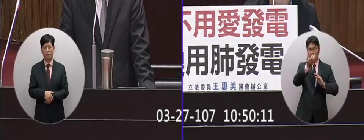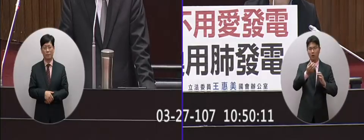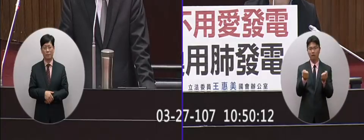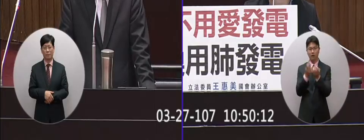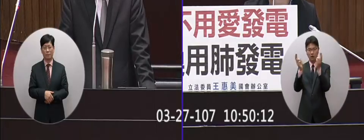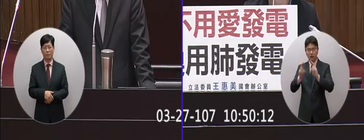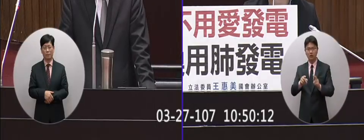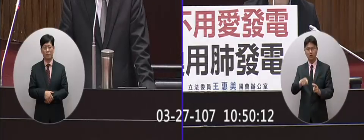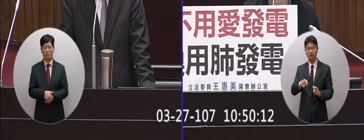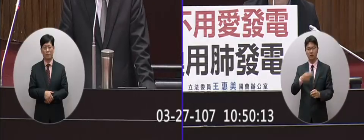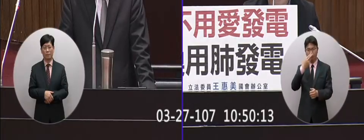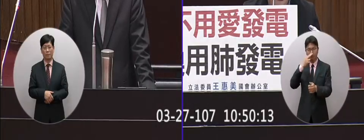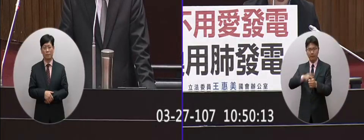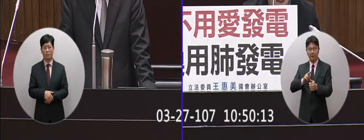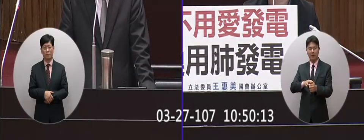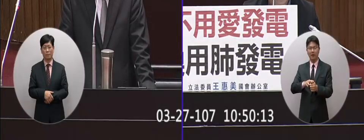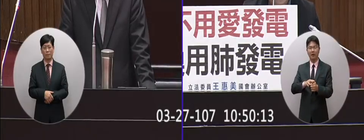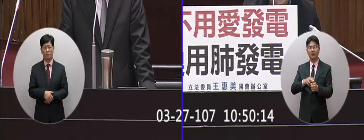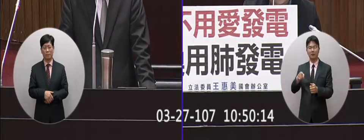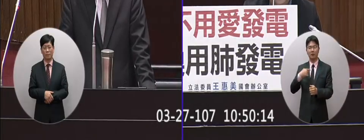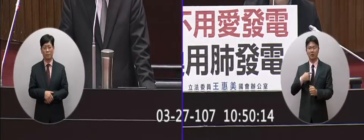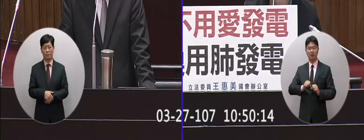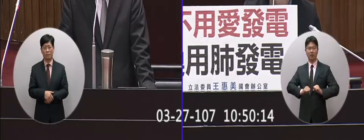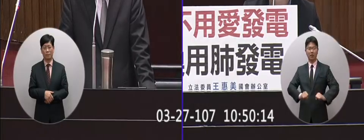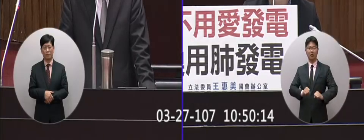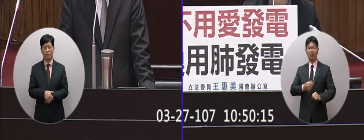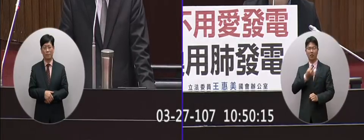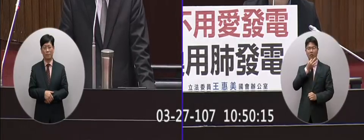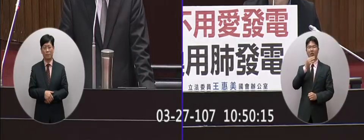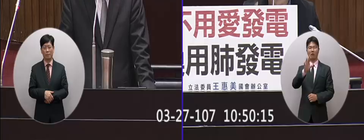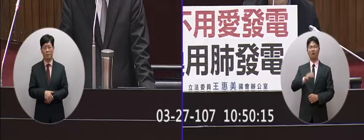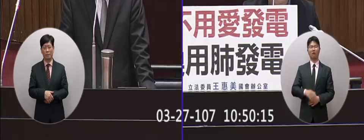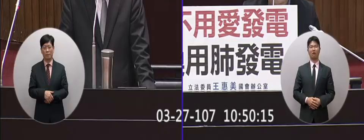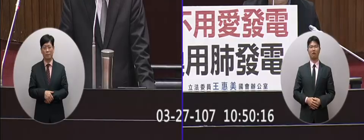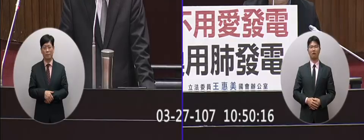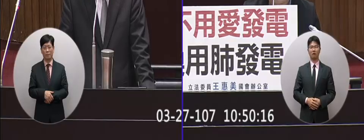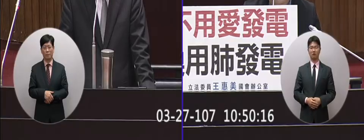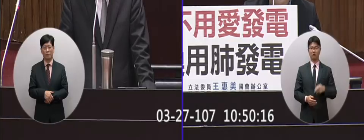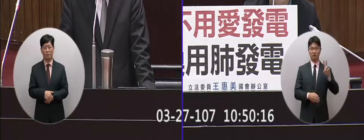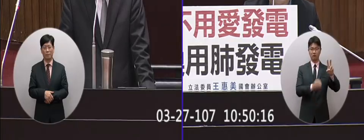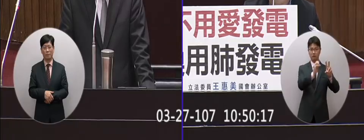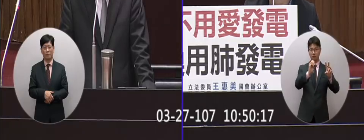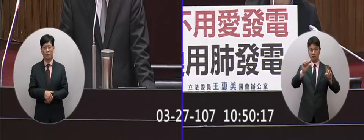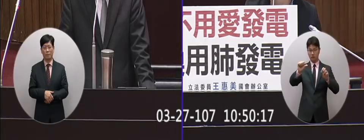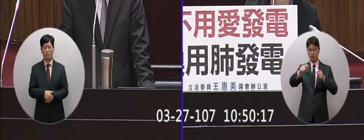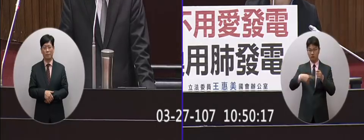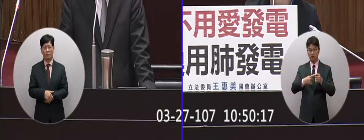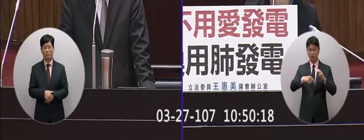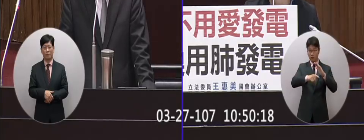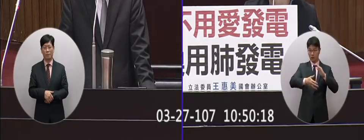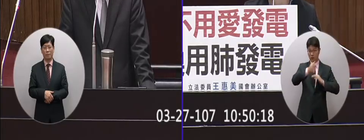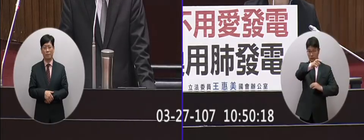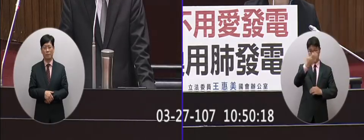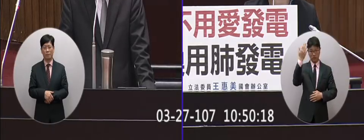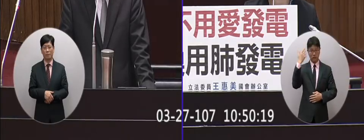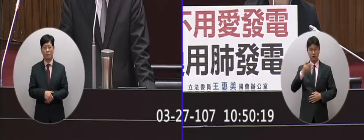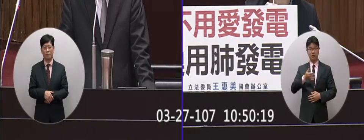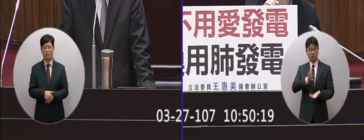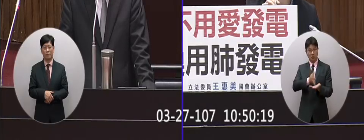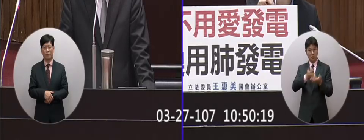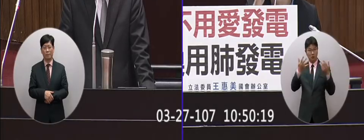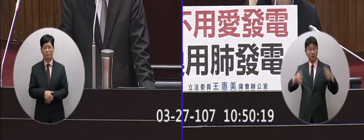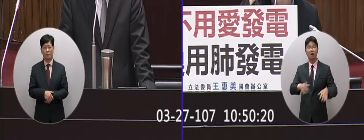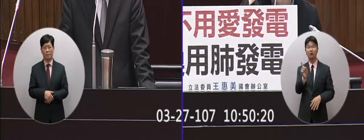慢慢在谋杀我们中部人民的一个健康。那院长，你在2005年的时候，你知道还记得你曾经讲过什么